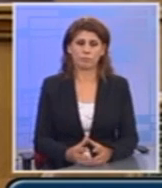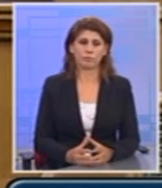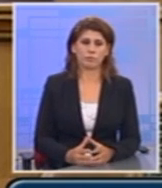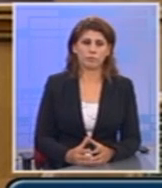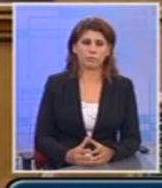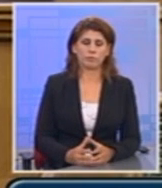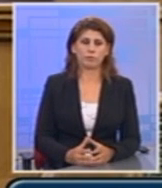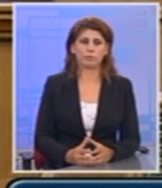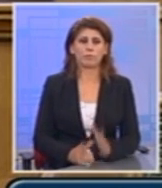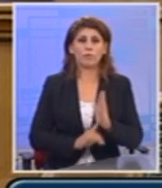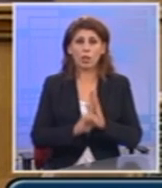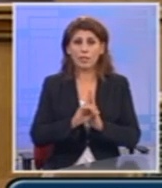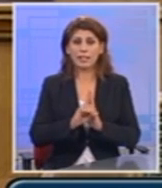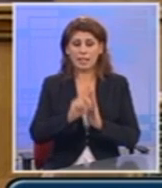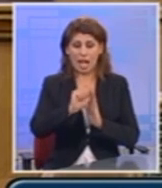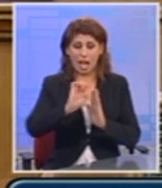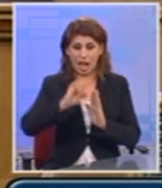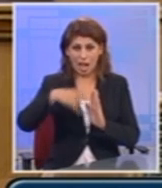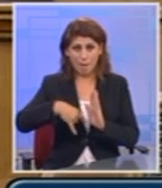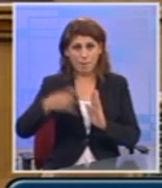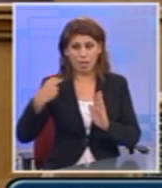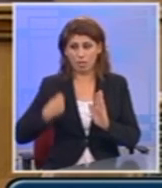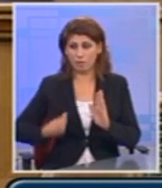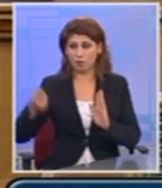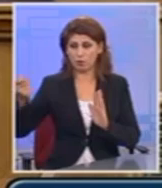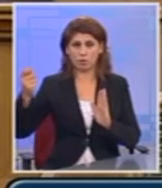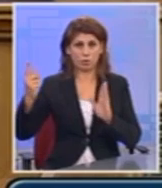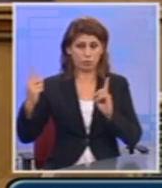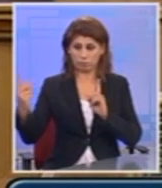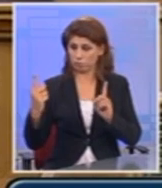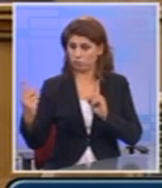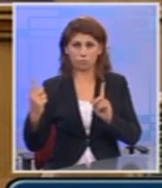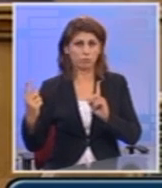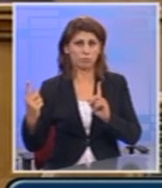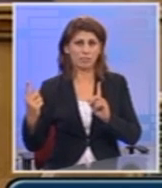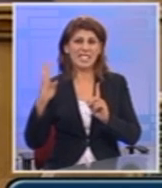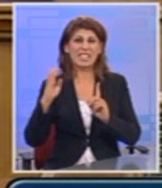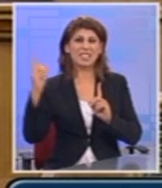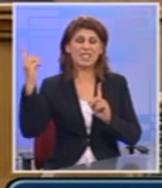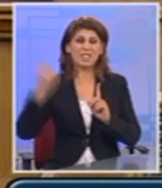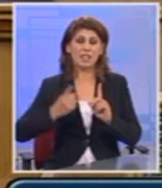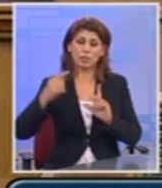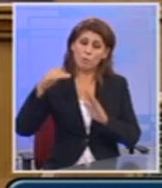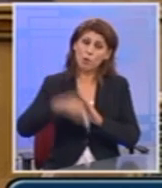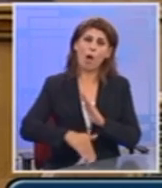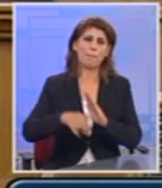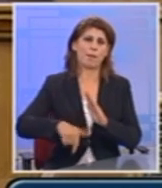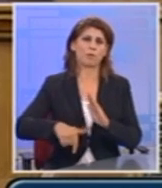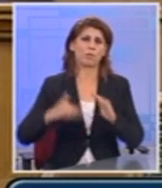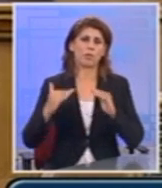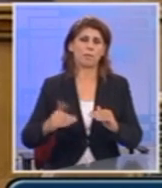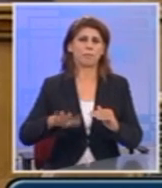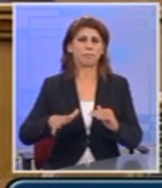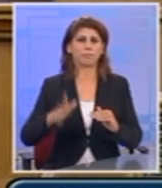ο δείκτης δημοσίου χρέους προς αεπ θα ήταν 40% χαμηλότερος από το σημερινό επίπεδο